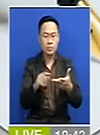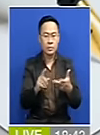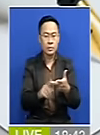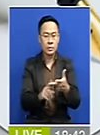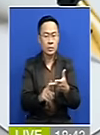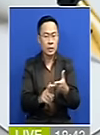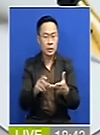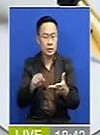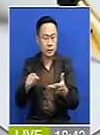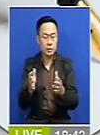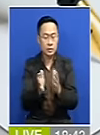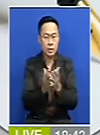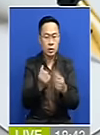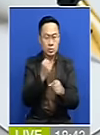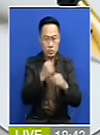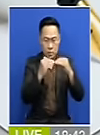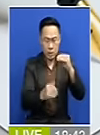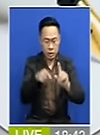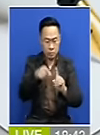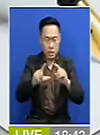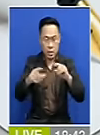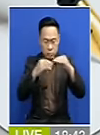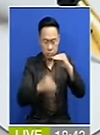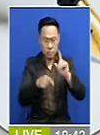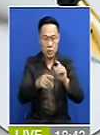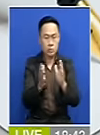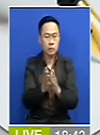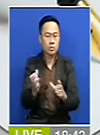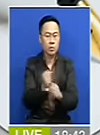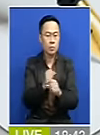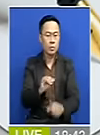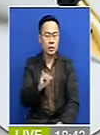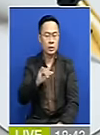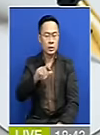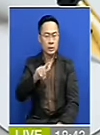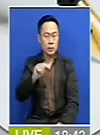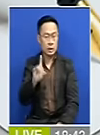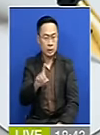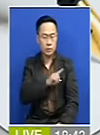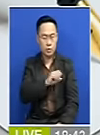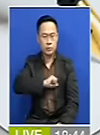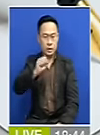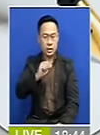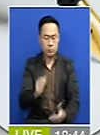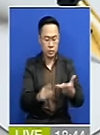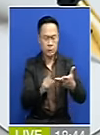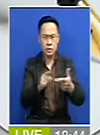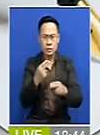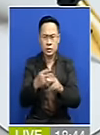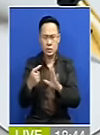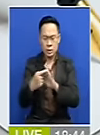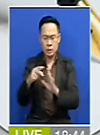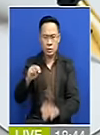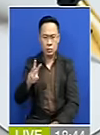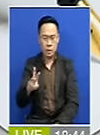คาต่างจากอิตาเลียนไทยถึง 1,000 กว่าล้านบาทเลยนะคะก็อิตาเลียนไทยเป็นผู้ชนะไปและอันดับ3คือนวรัตน์คริสเตียนี่และนิวเ